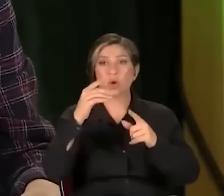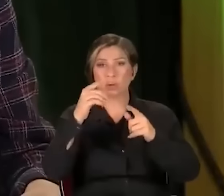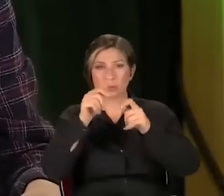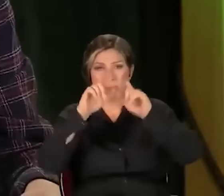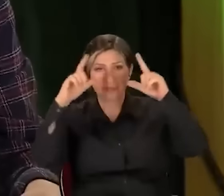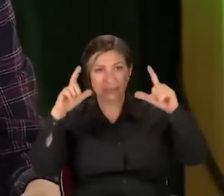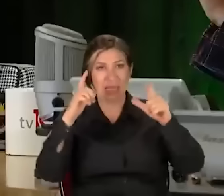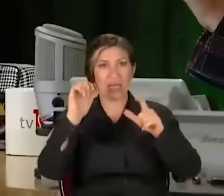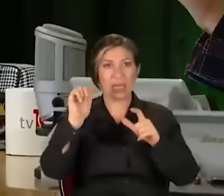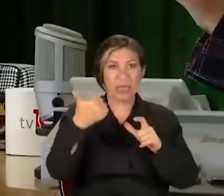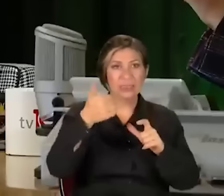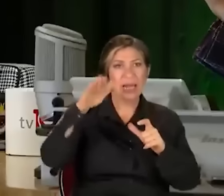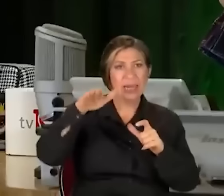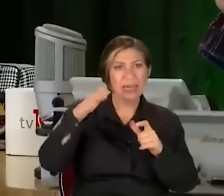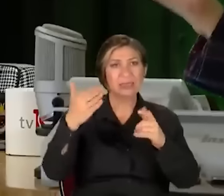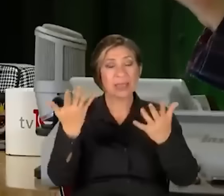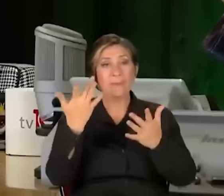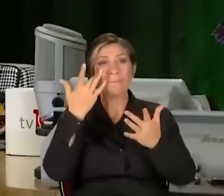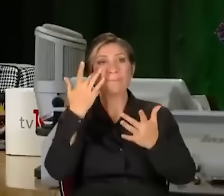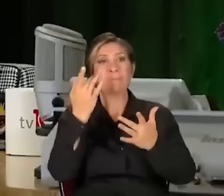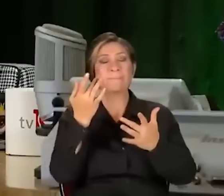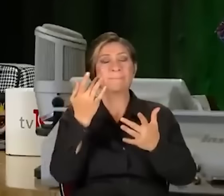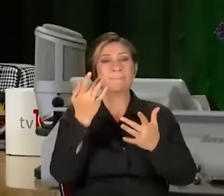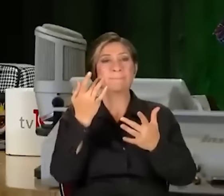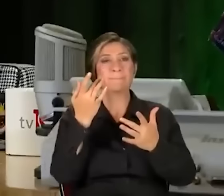kalitesi, yani senin çektiğin videoların kalitesi belli bir